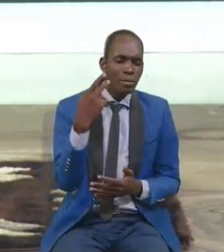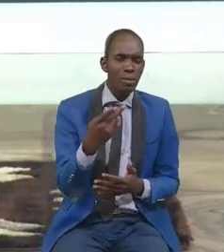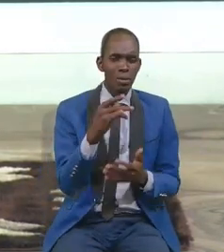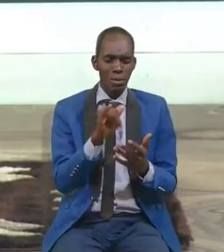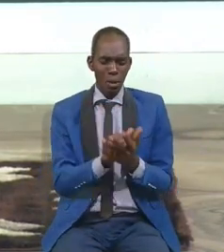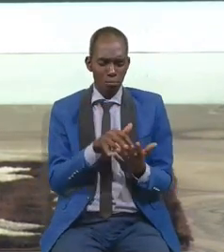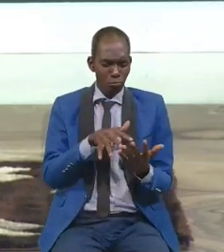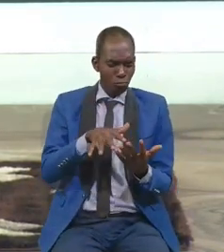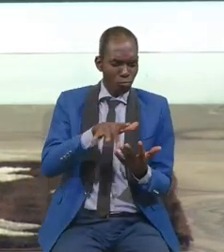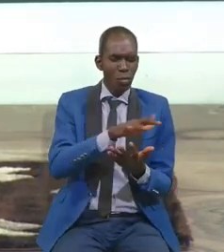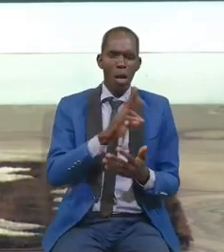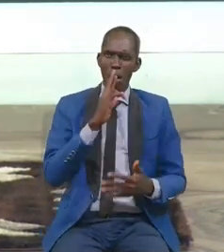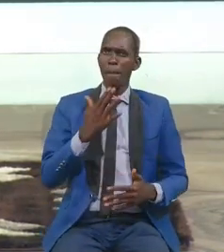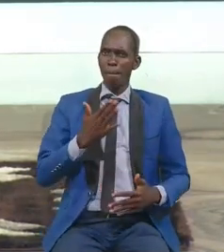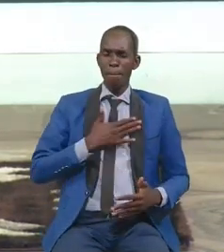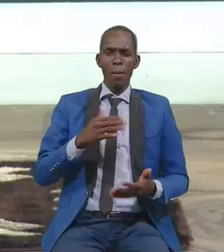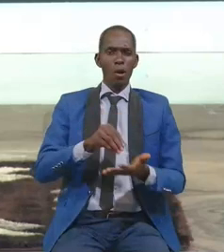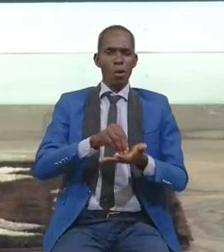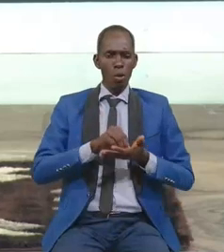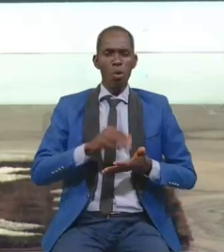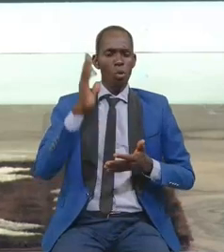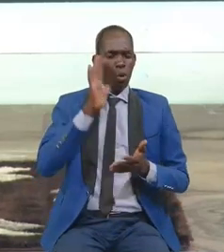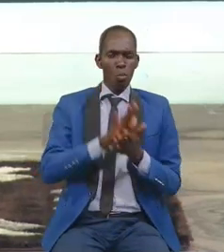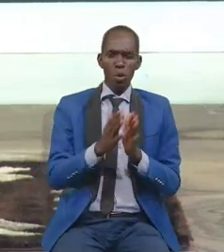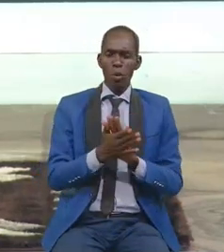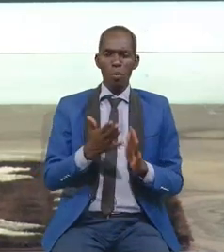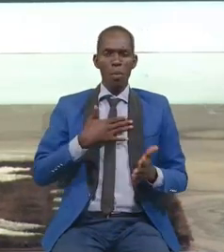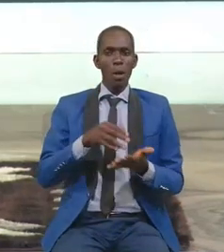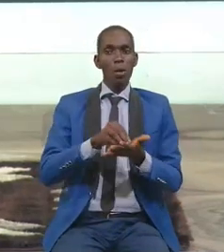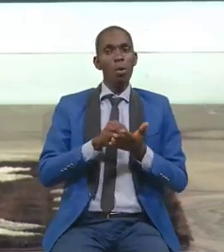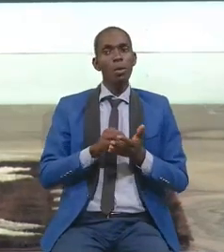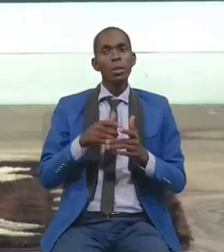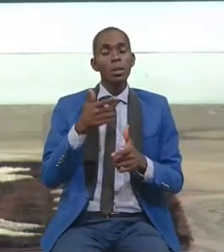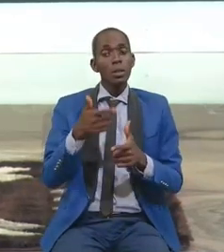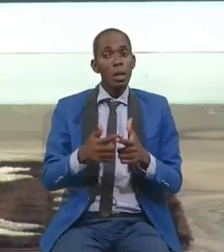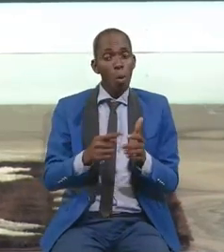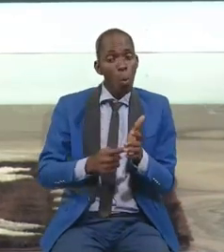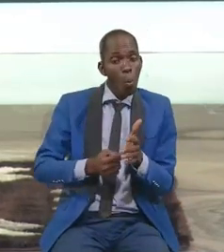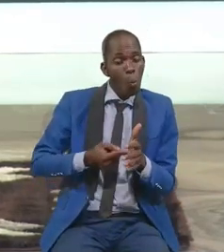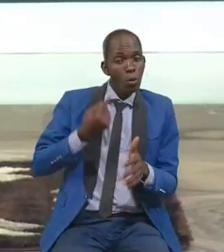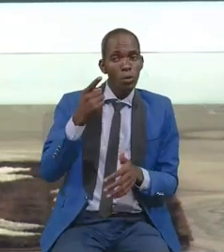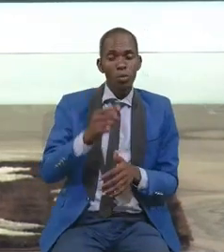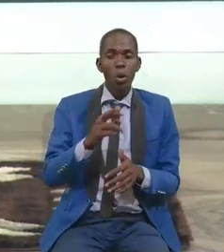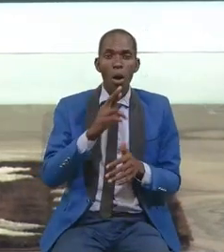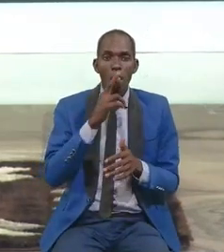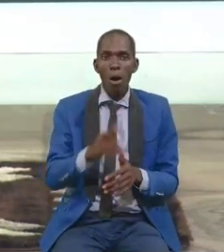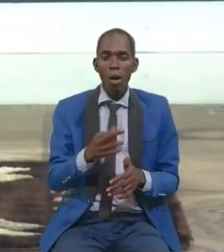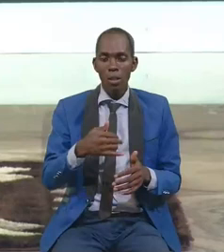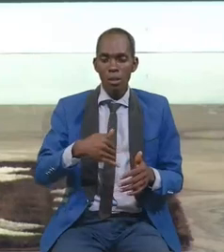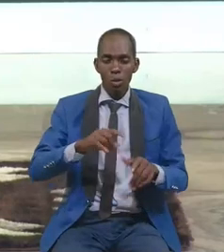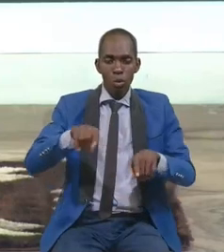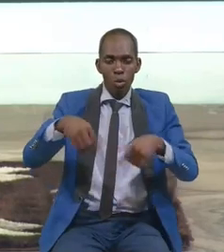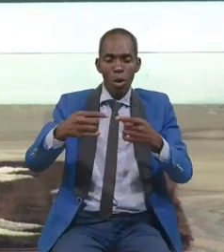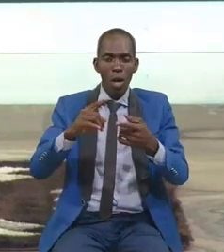ceci m'appartient, ce sera le mien aujourd'hui. Et dès que tu pries et